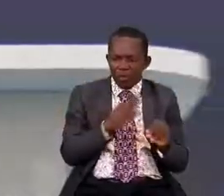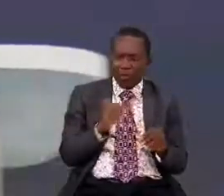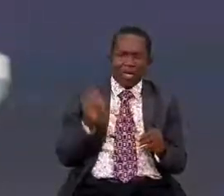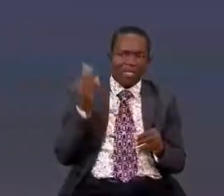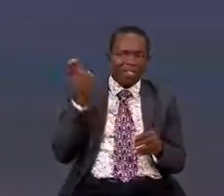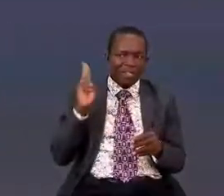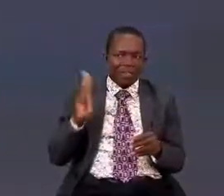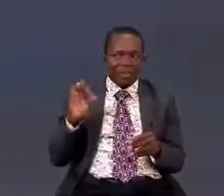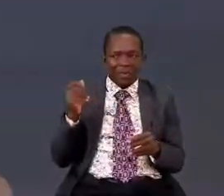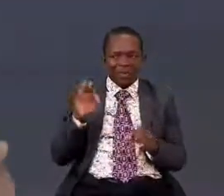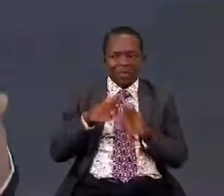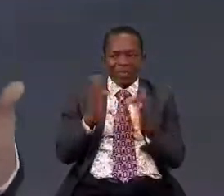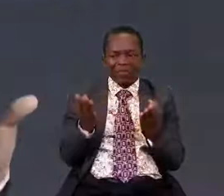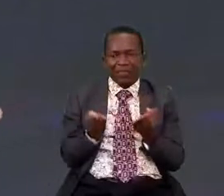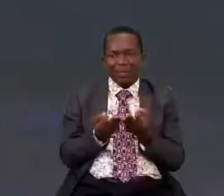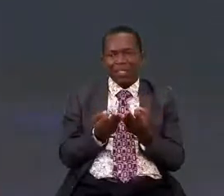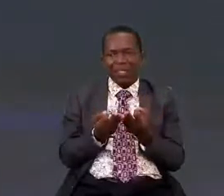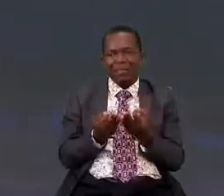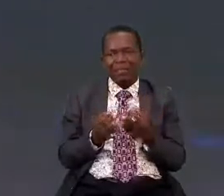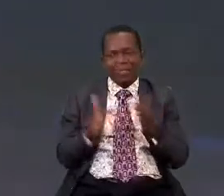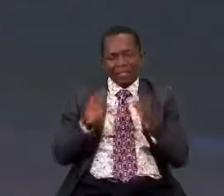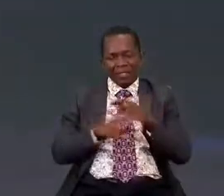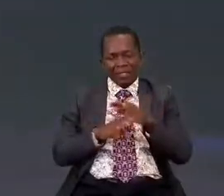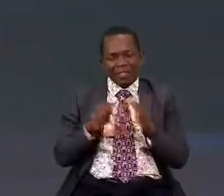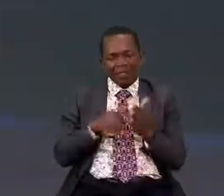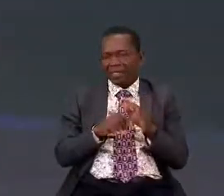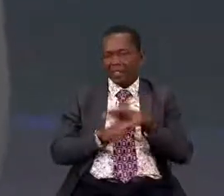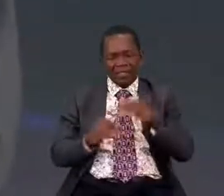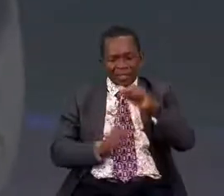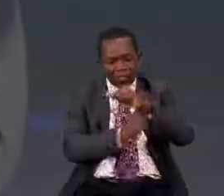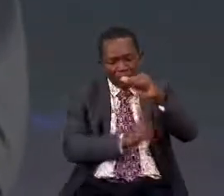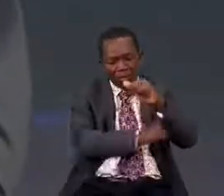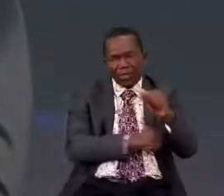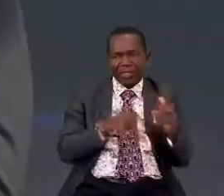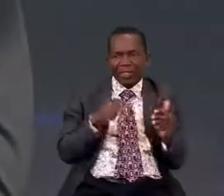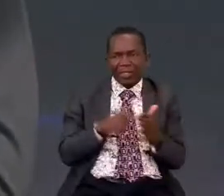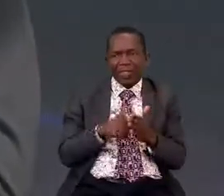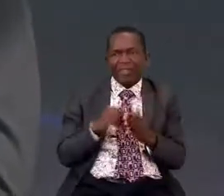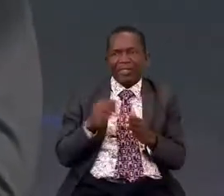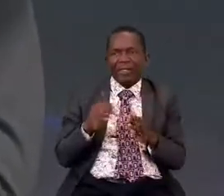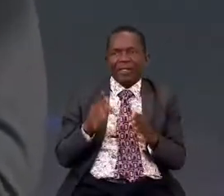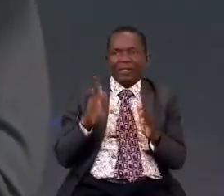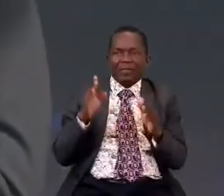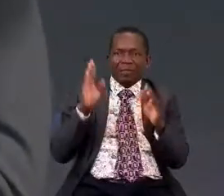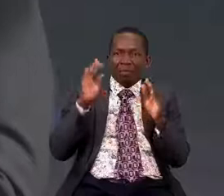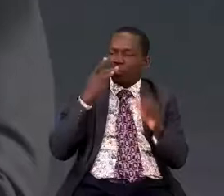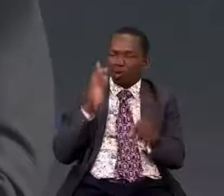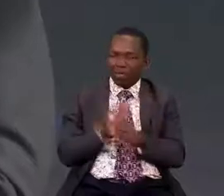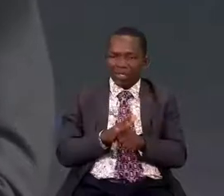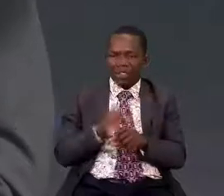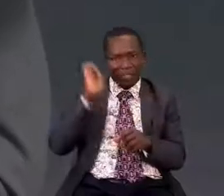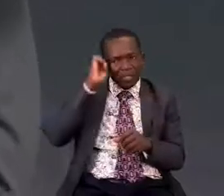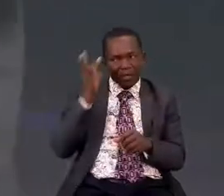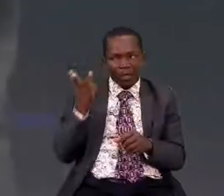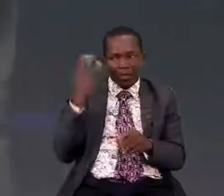d'espérer l'enfant à cet âge, mais ayant la pleine conviction, et son esprit lui disait, Abraham,